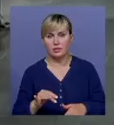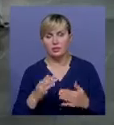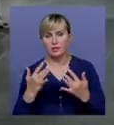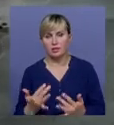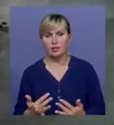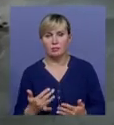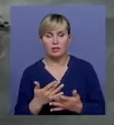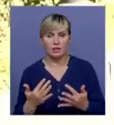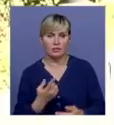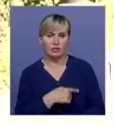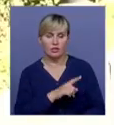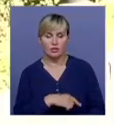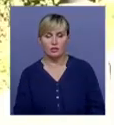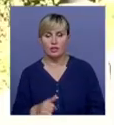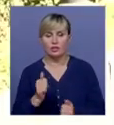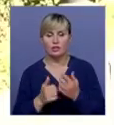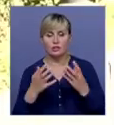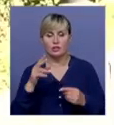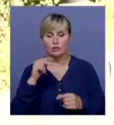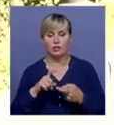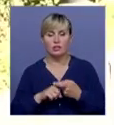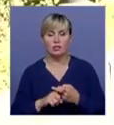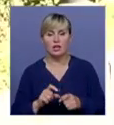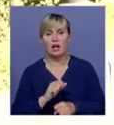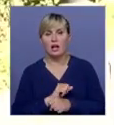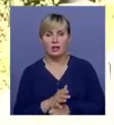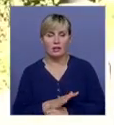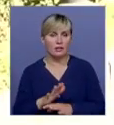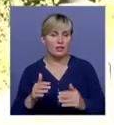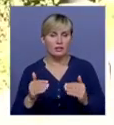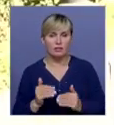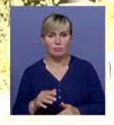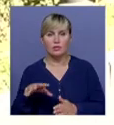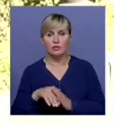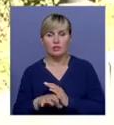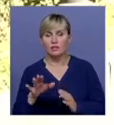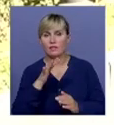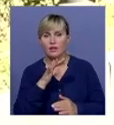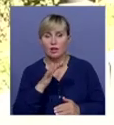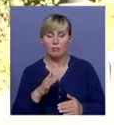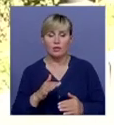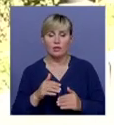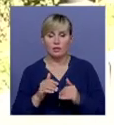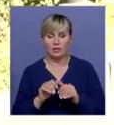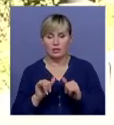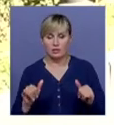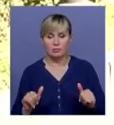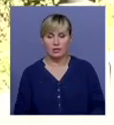требований санитарного врача». Ежедневное число зараженных коронавирусом не снижается, значит, не время расслабляться.